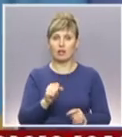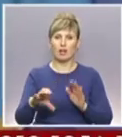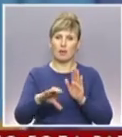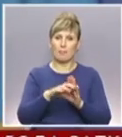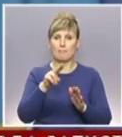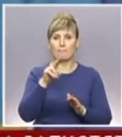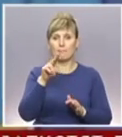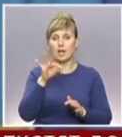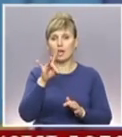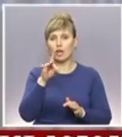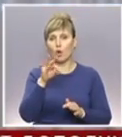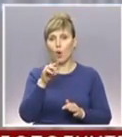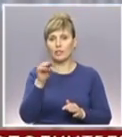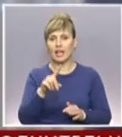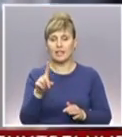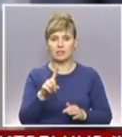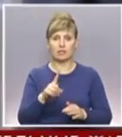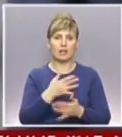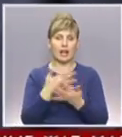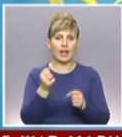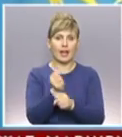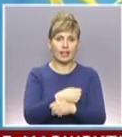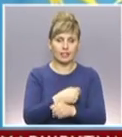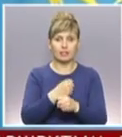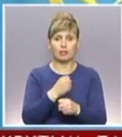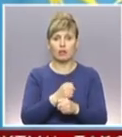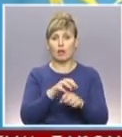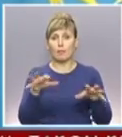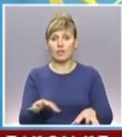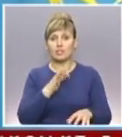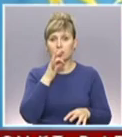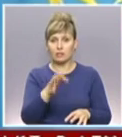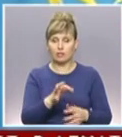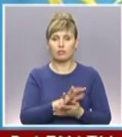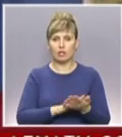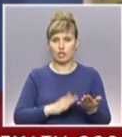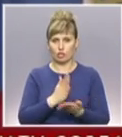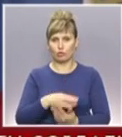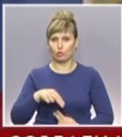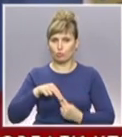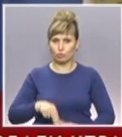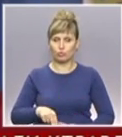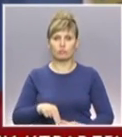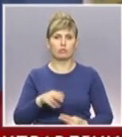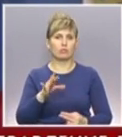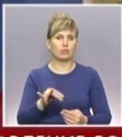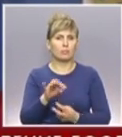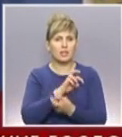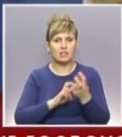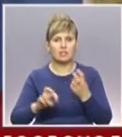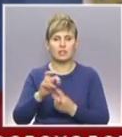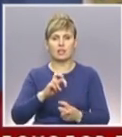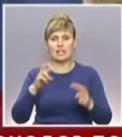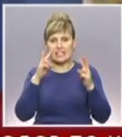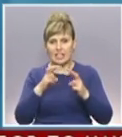протезирования тазобедренного сустава. Как отметил президент, за каждым достижением стоит кропотливый труд, неустанный поиск и